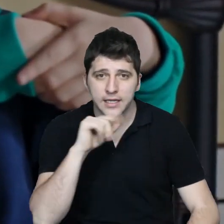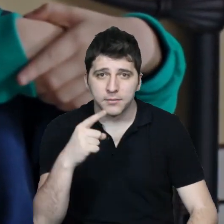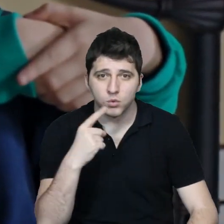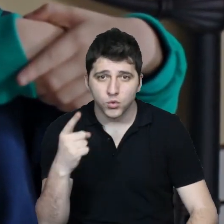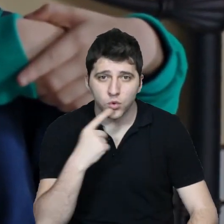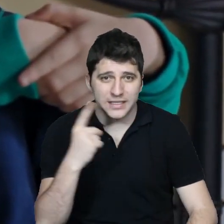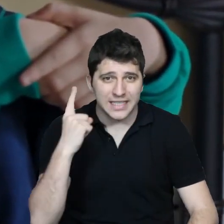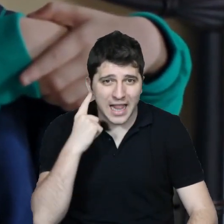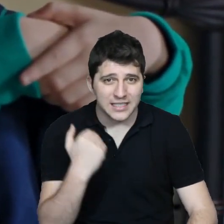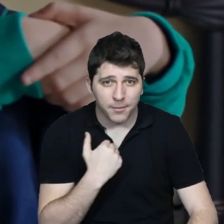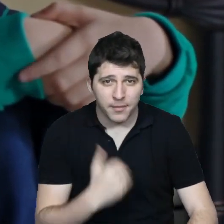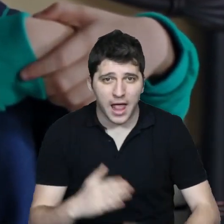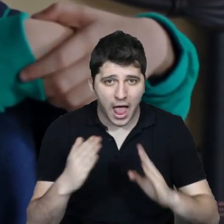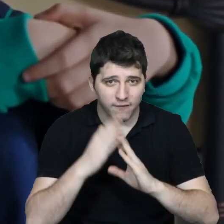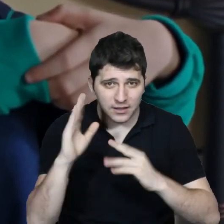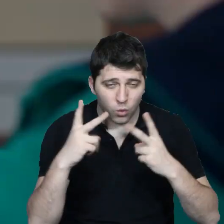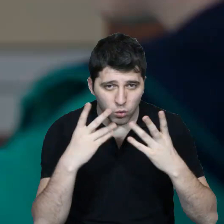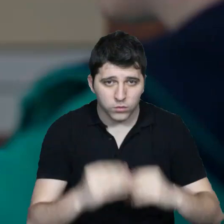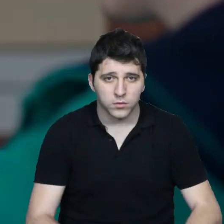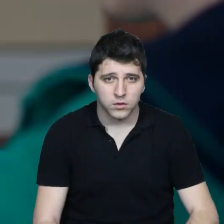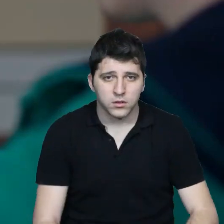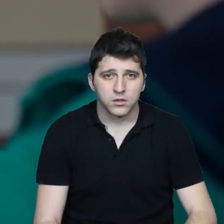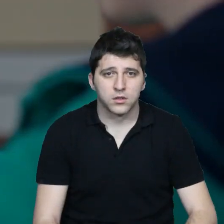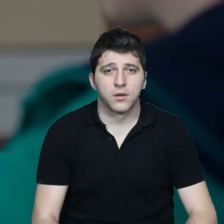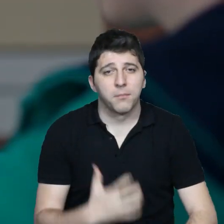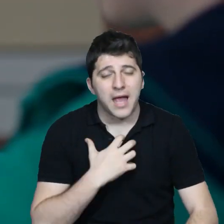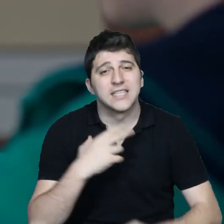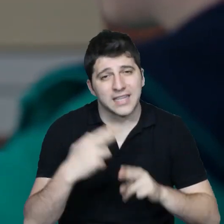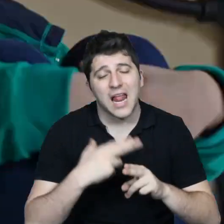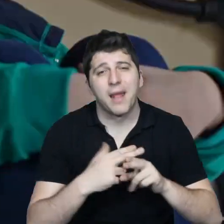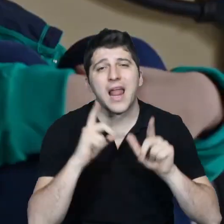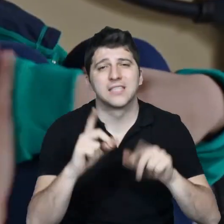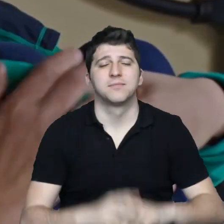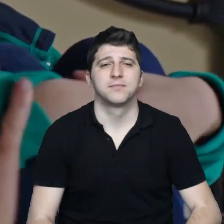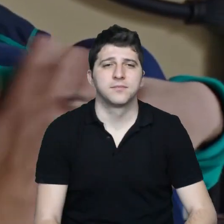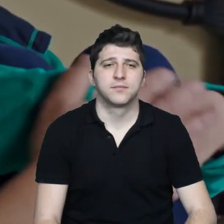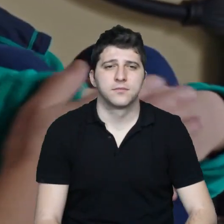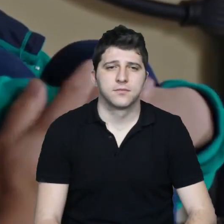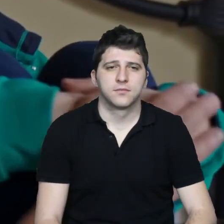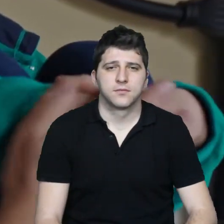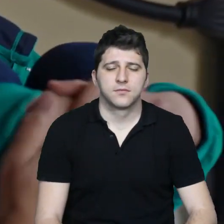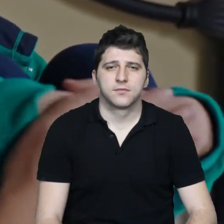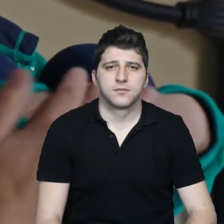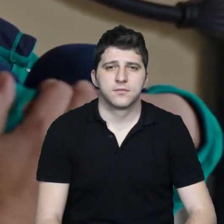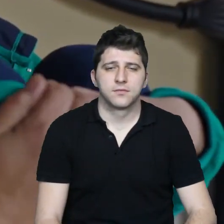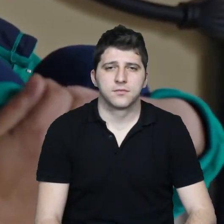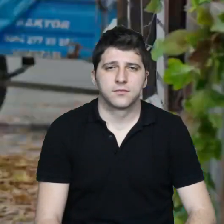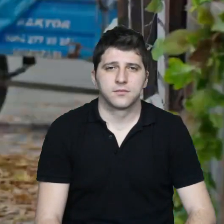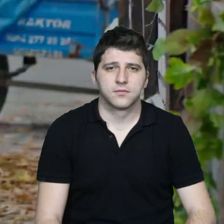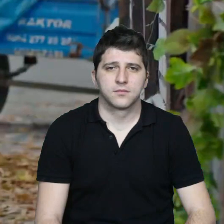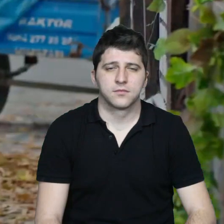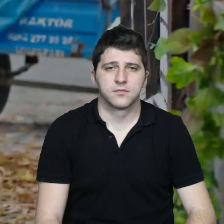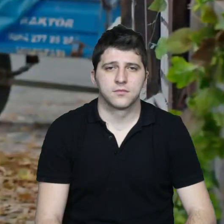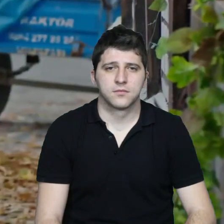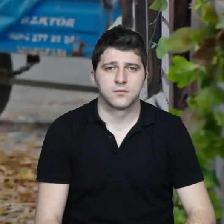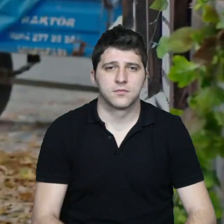sözünü dinlersem eve gidebilecek miyim? Bence denemeye değer. Kolunu okşuyor. İbrahim Alev'in